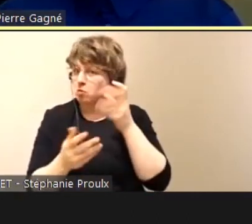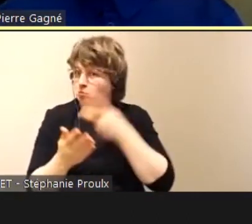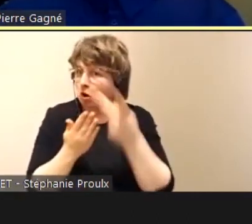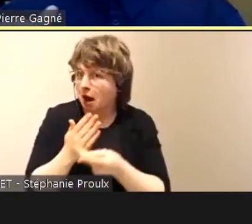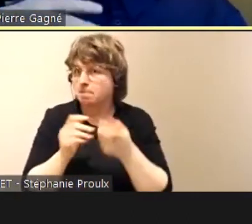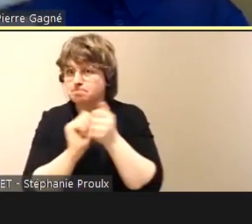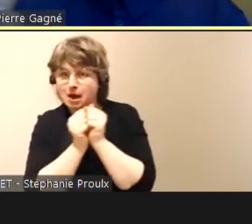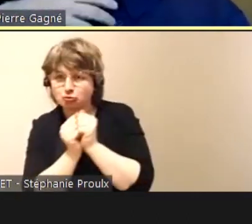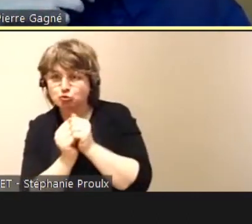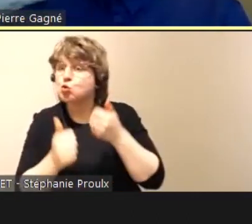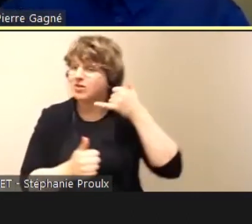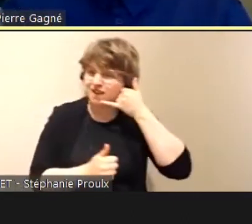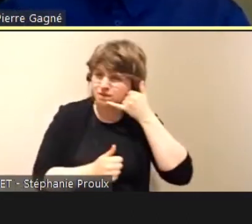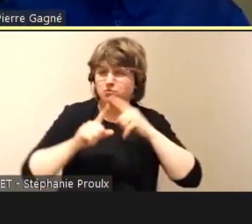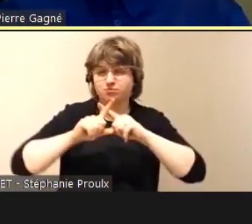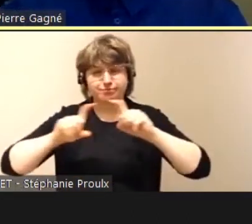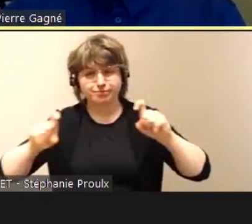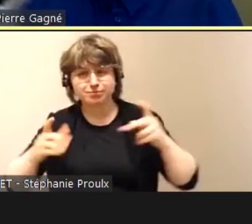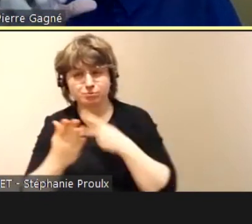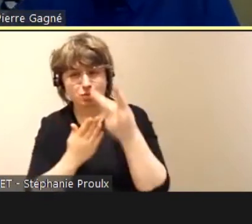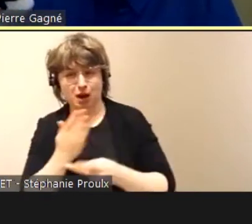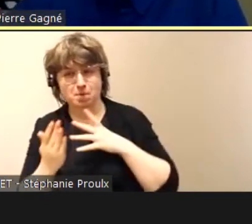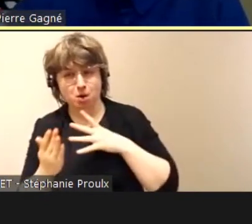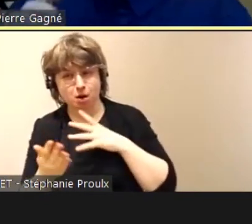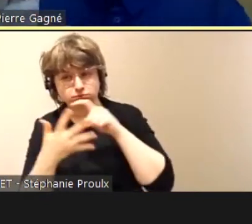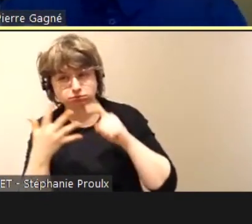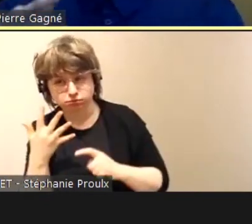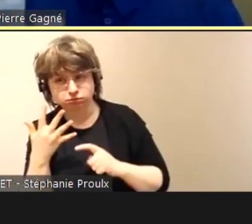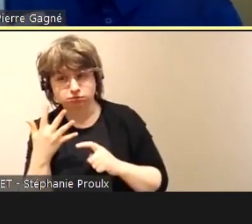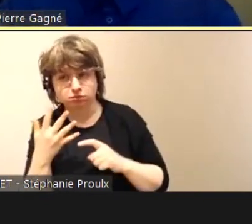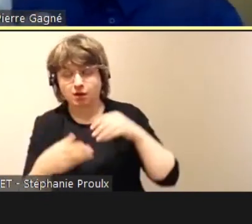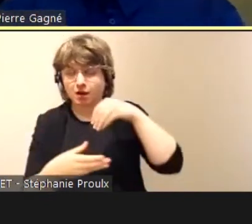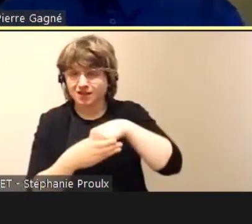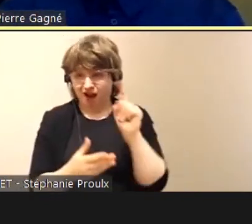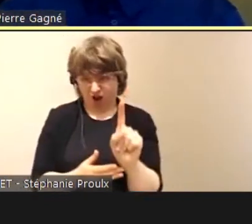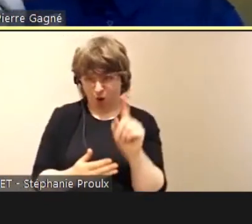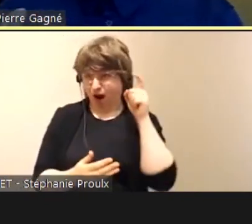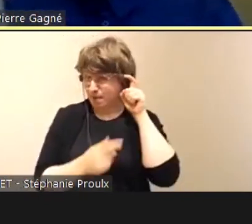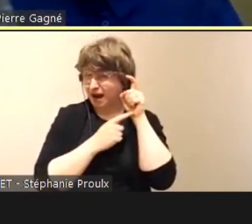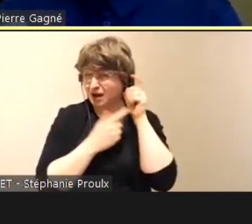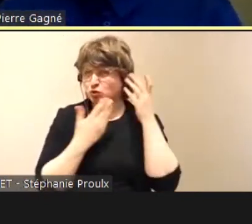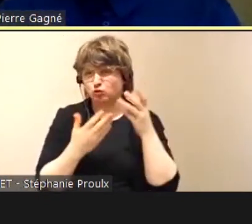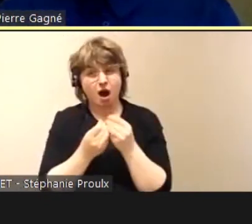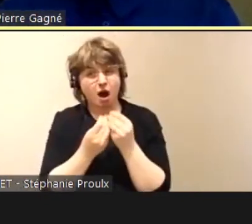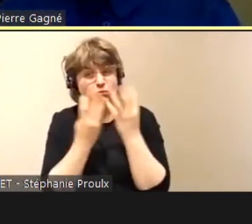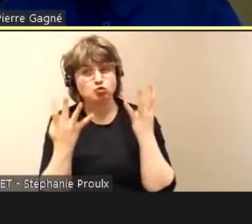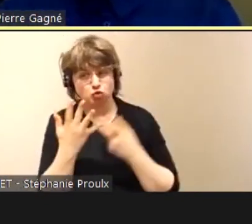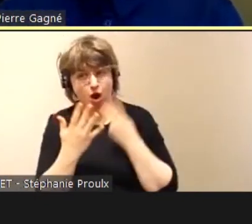parler au téléphone. Alors, dans les mêmes aides auditives, on peut avoir différents types d'amplification